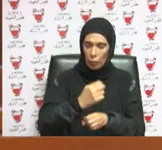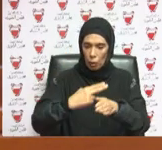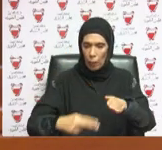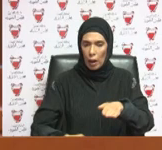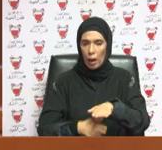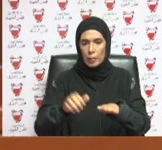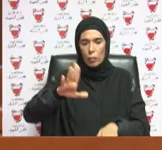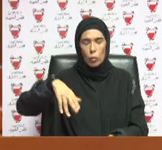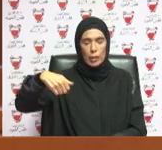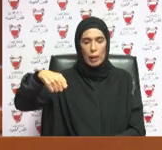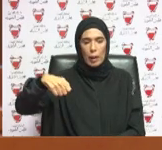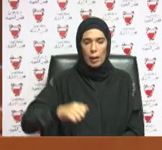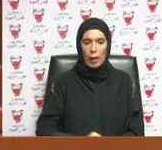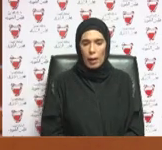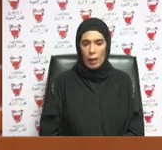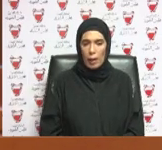مجلس الوزراء.